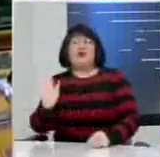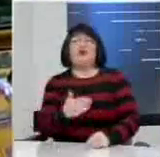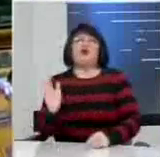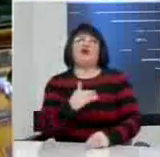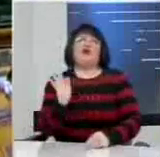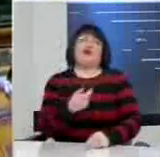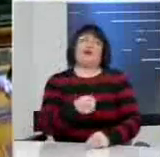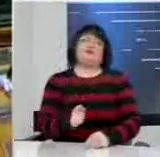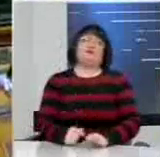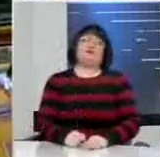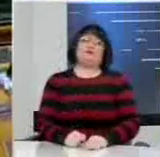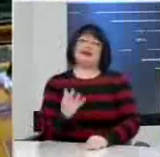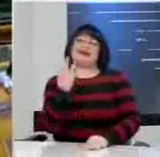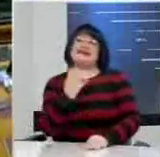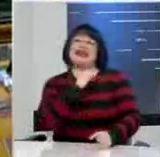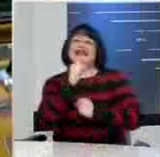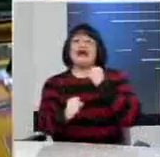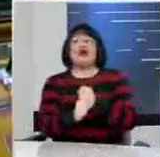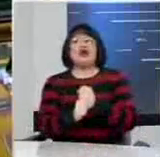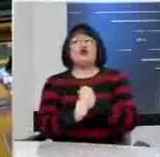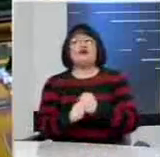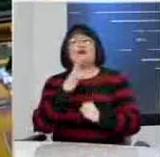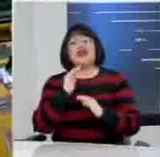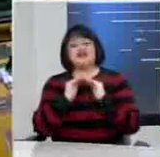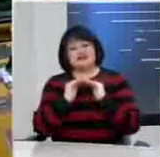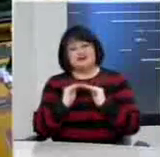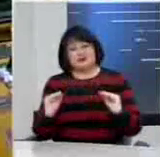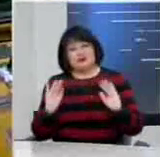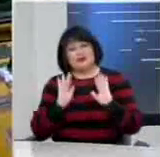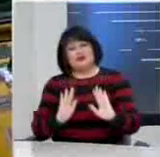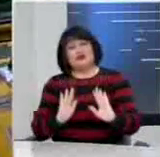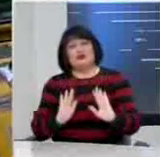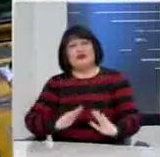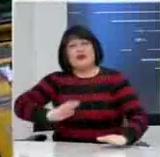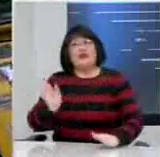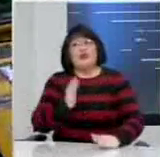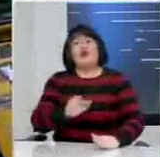σπάζοντας ένα μορατόριο 40 χρόνων που ίσχυε στον χρηματοπιστωτικό τομέα, να μην σπάνε